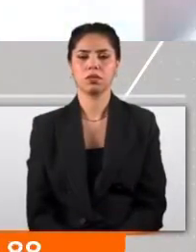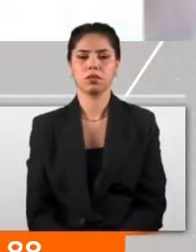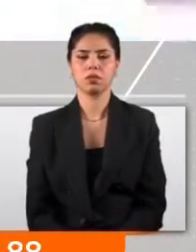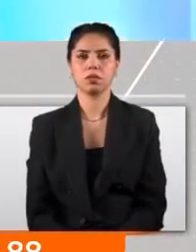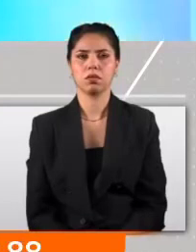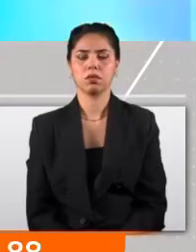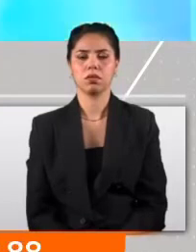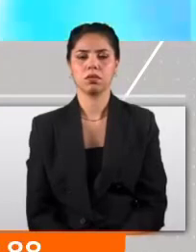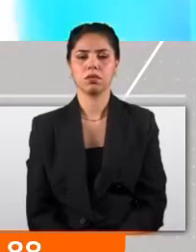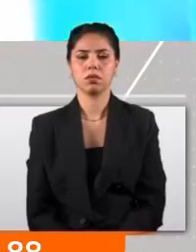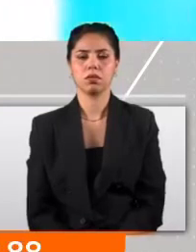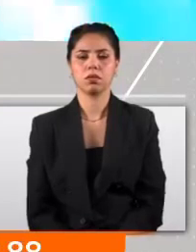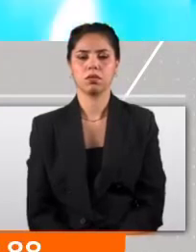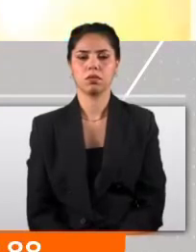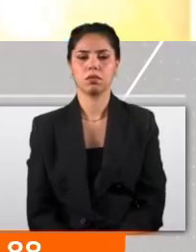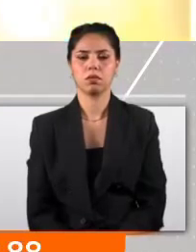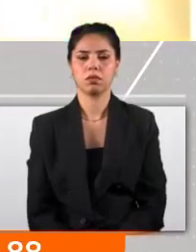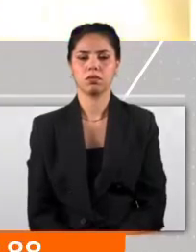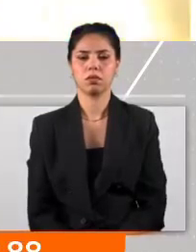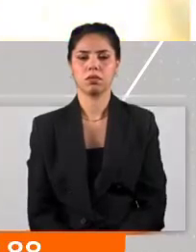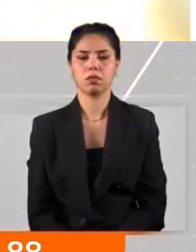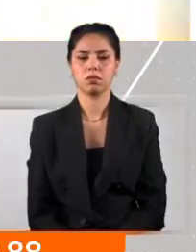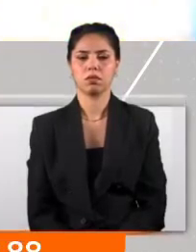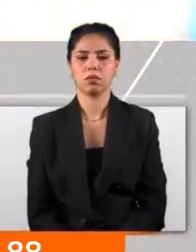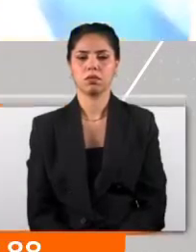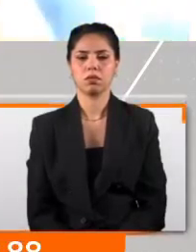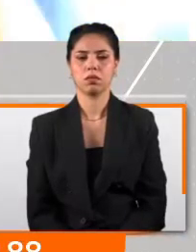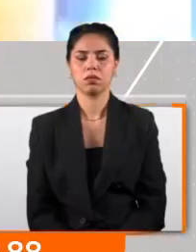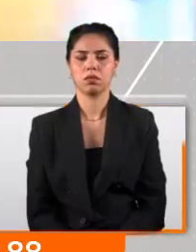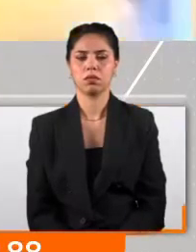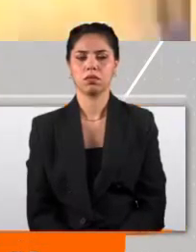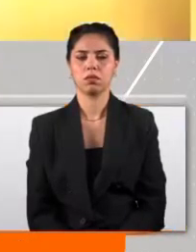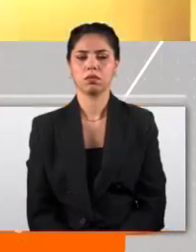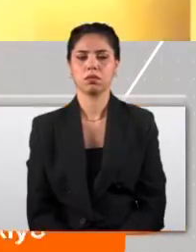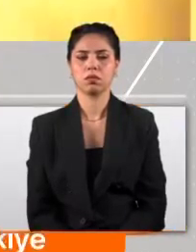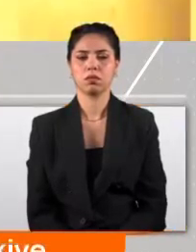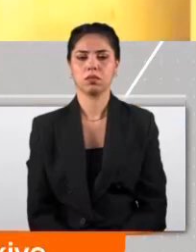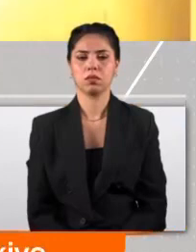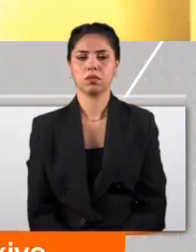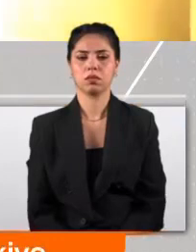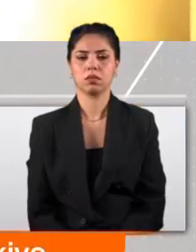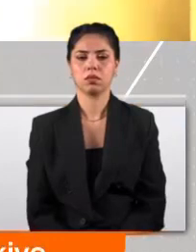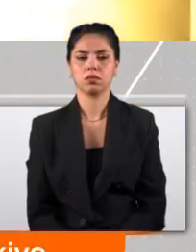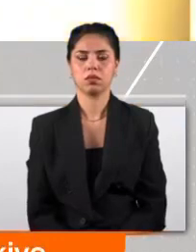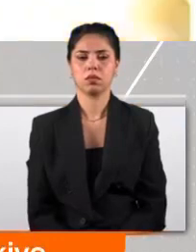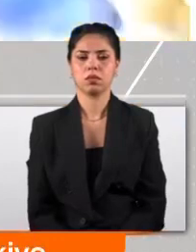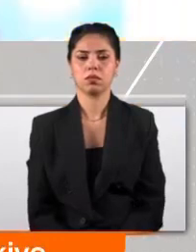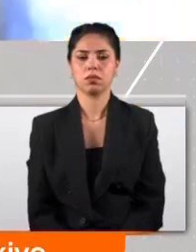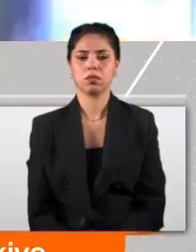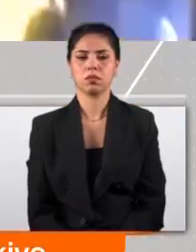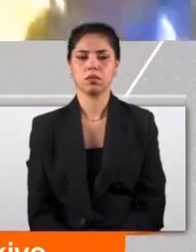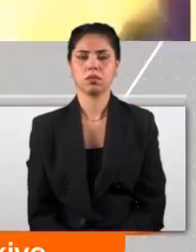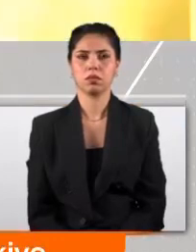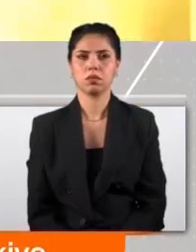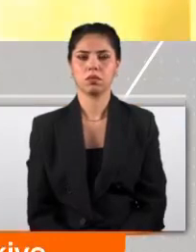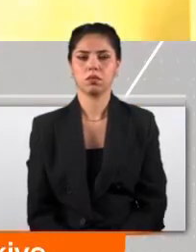biz emniyetli bere çektik. 3 tane ATV'de emniyetli bere koyduk. Sonra Oğuz abim dedi ki, yani karşıdan